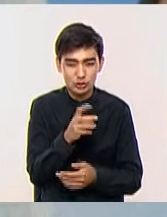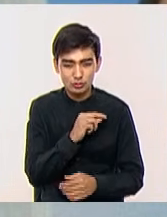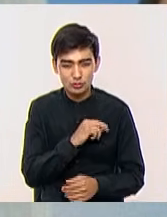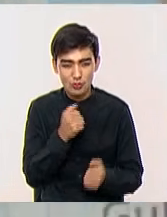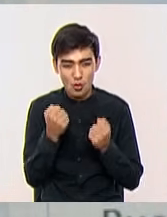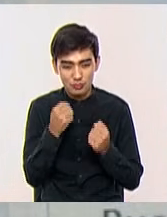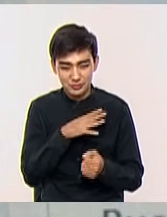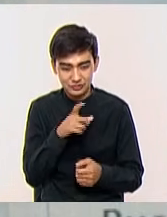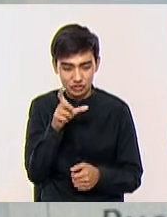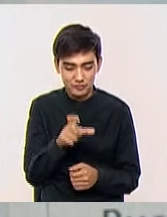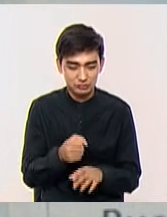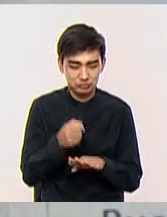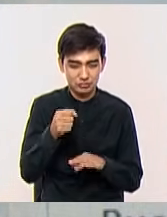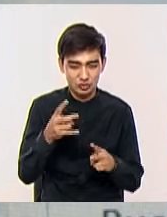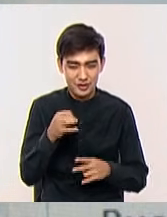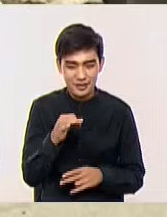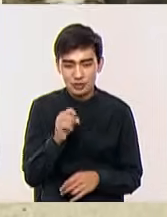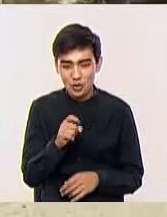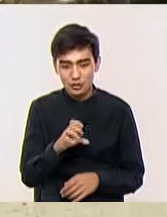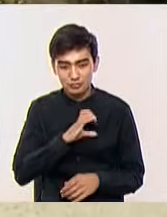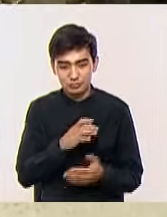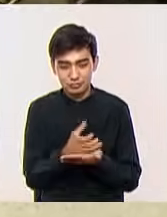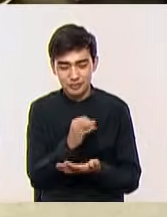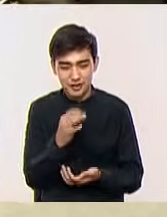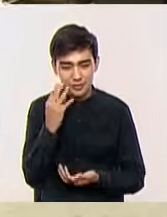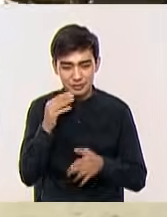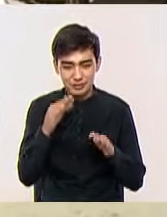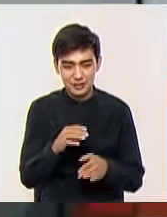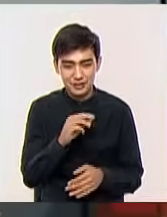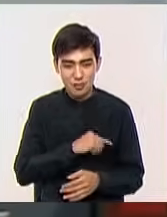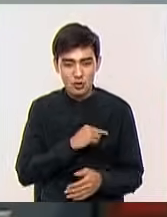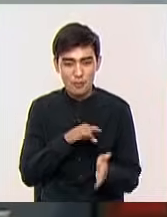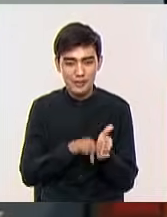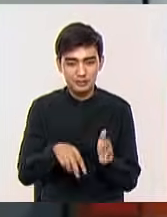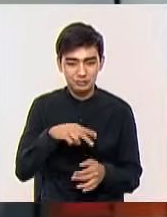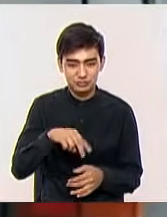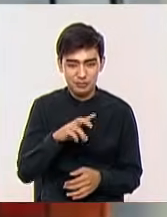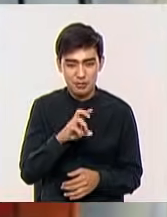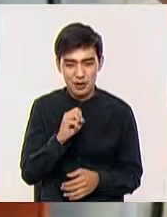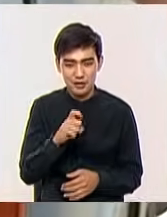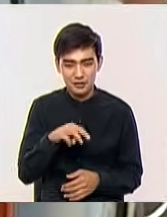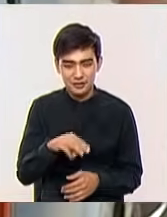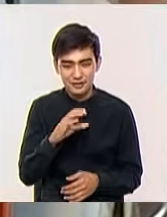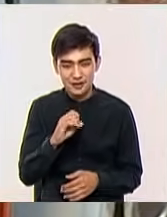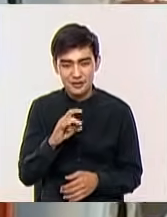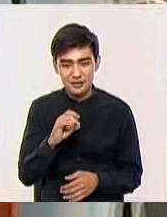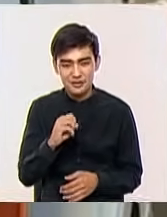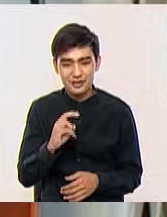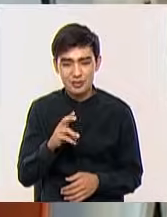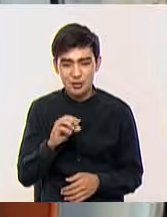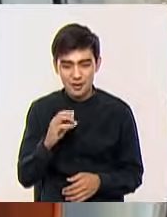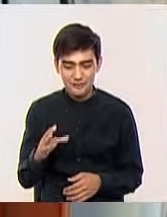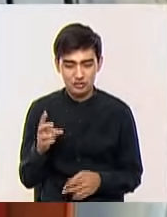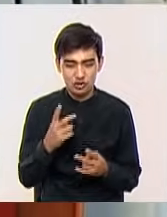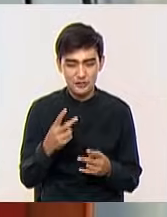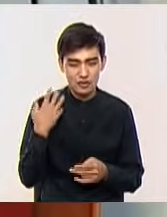Ал Бейжің олимпиадасында бокстан алтын медаль алып, қазір Алматыда ресми жұмыссыз жүрген чемпионымыз Бақыт Сәрсекбаев қазір жанашыр басшылар жоқ